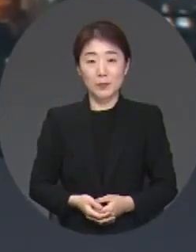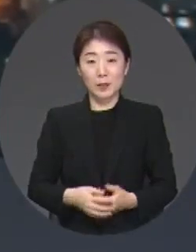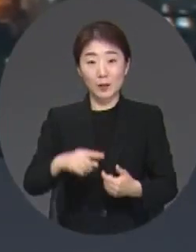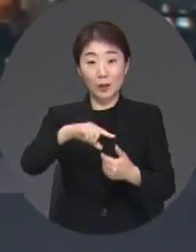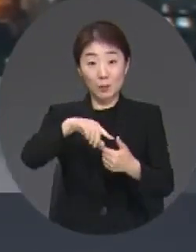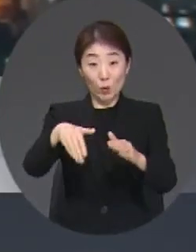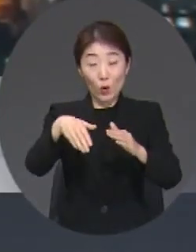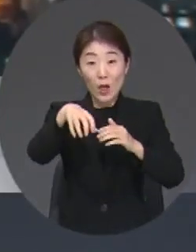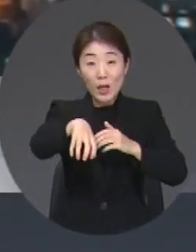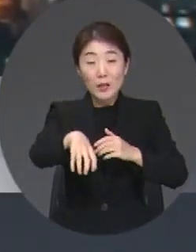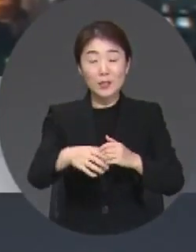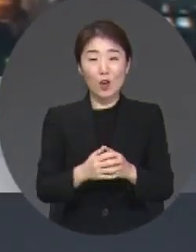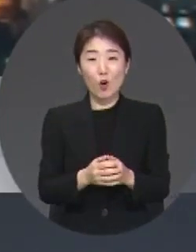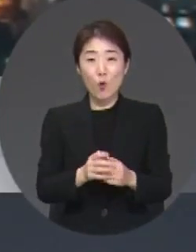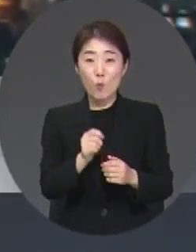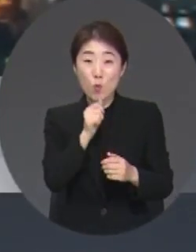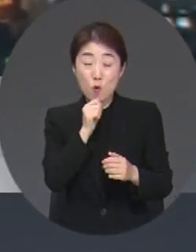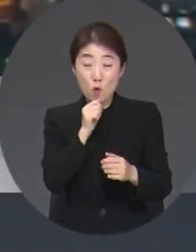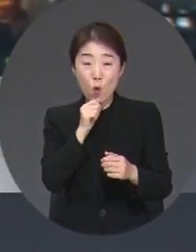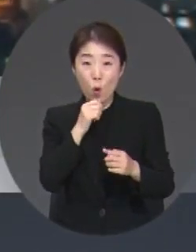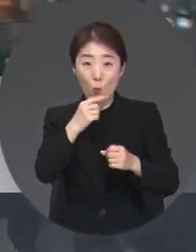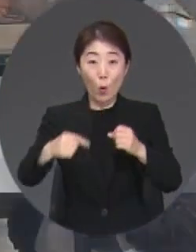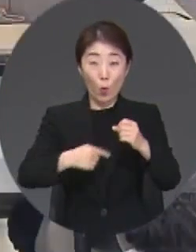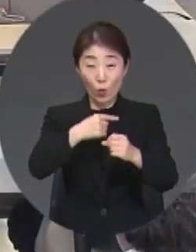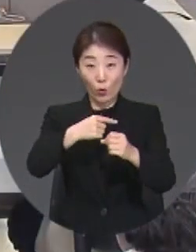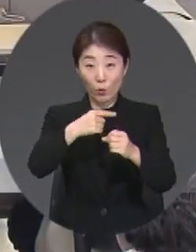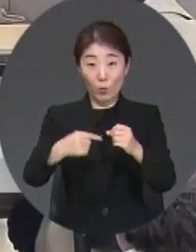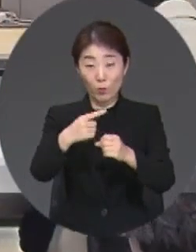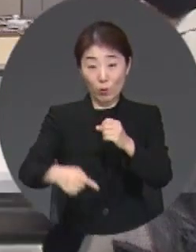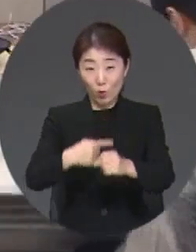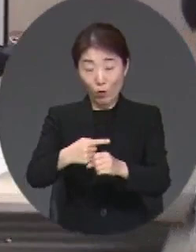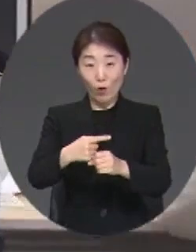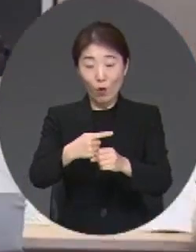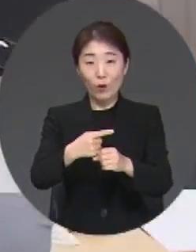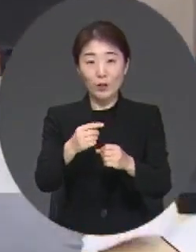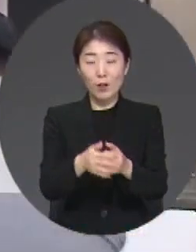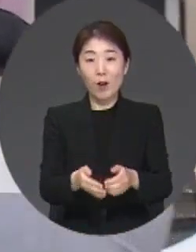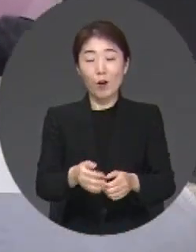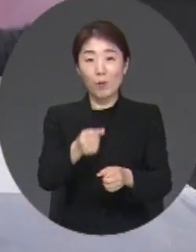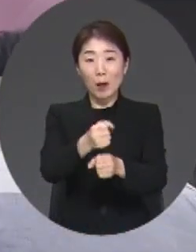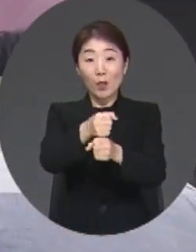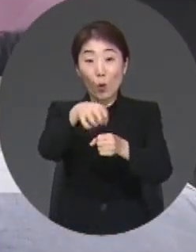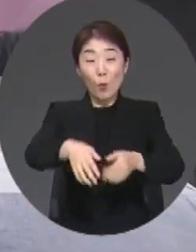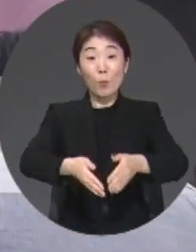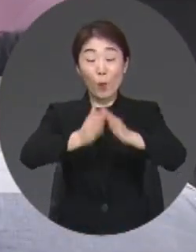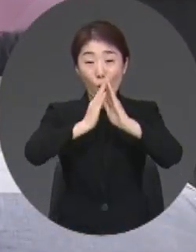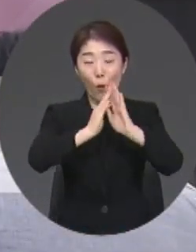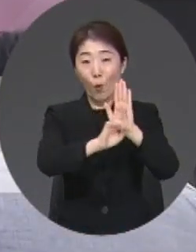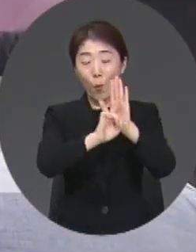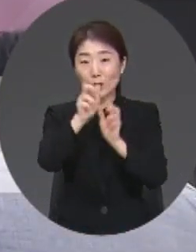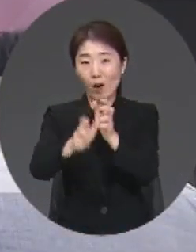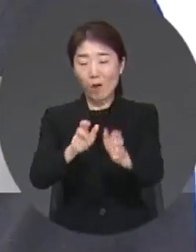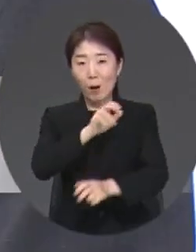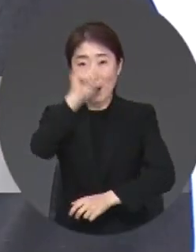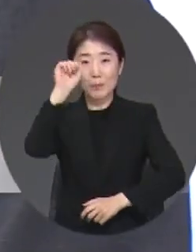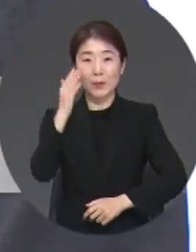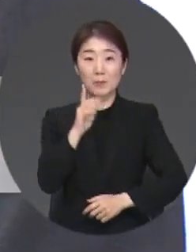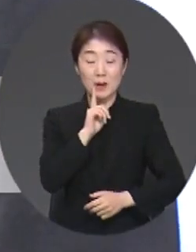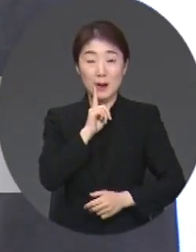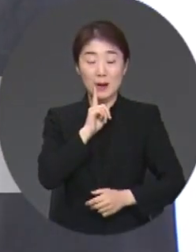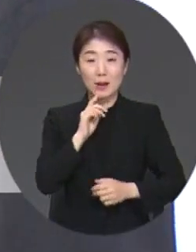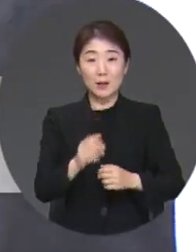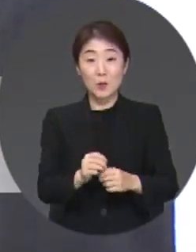경남도가 소형 모듈 원전 제작 지원센터 구축 정부 공모 사업에 최종 선정됐다고 밝혔습니다